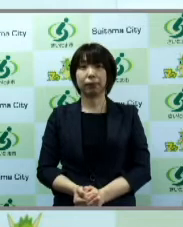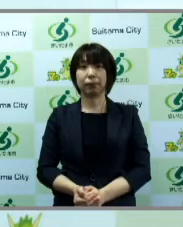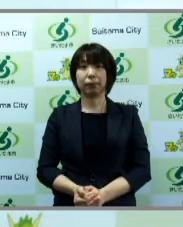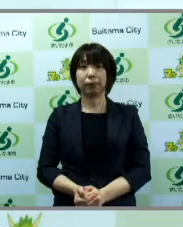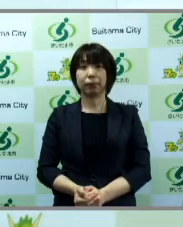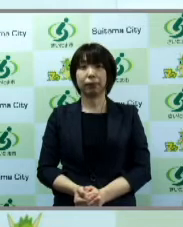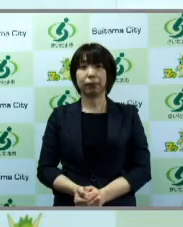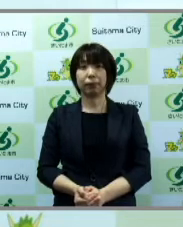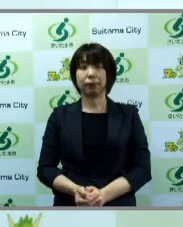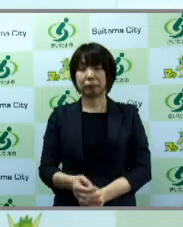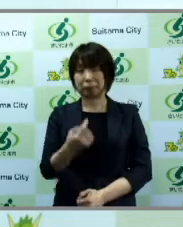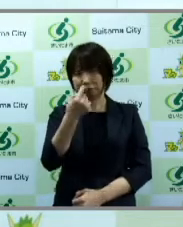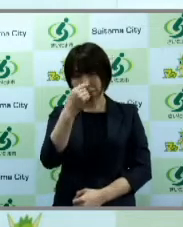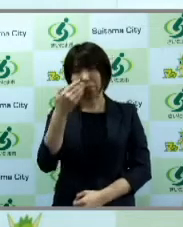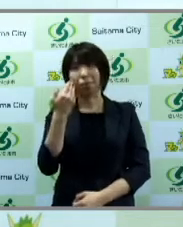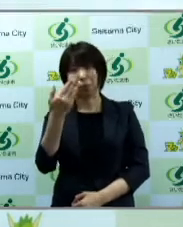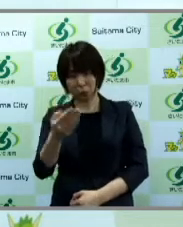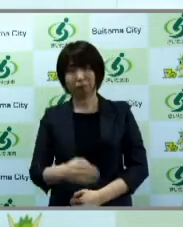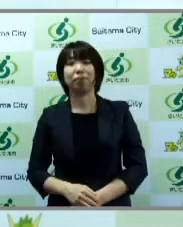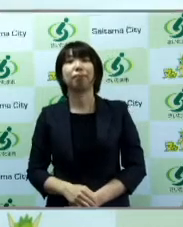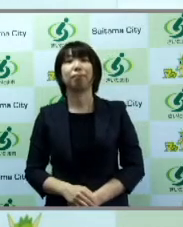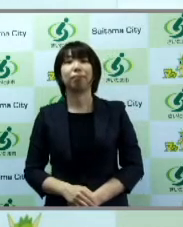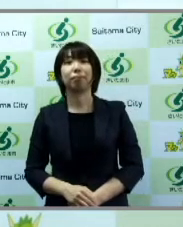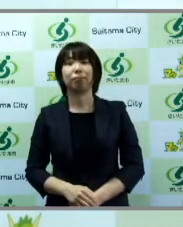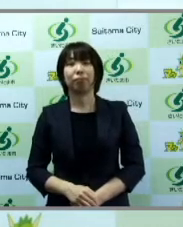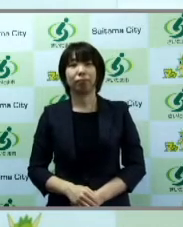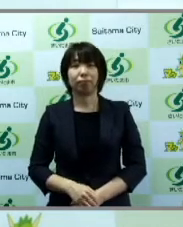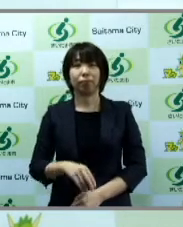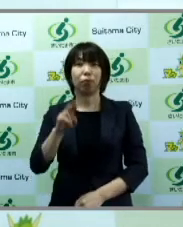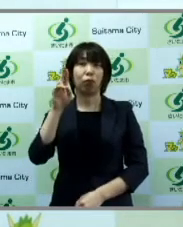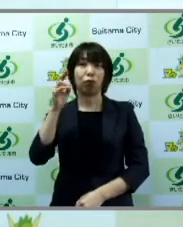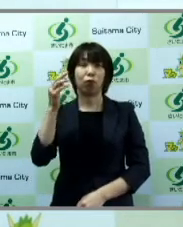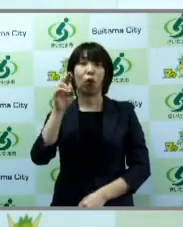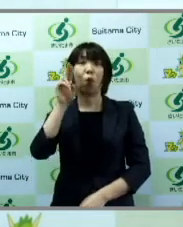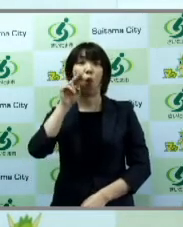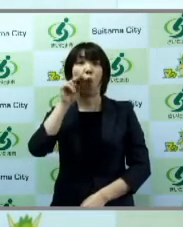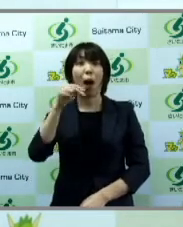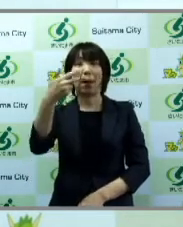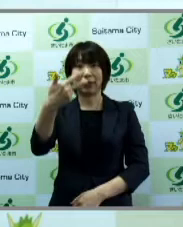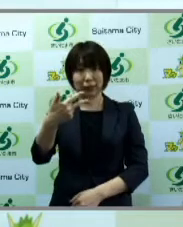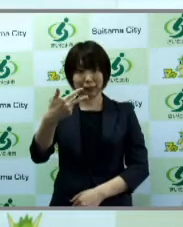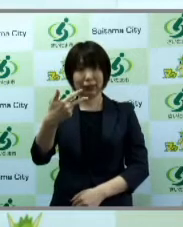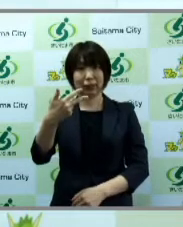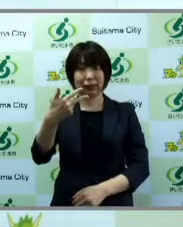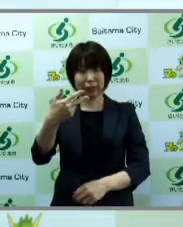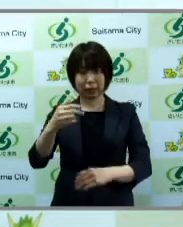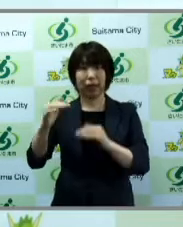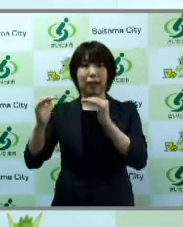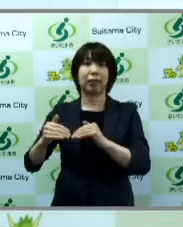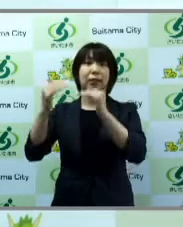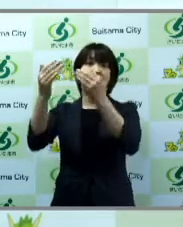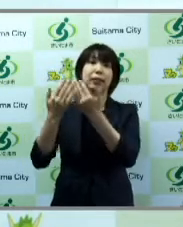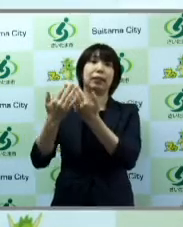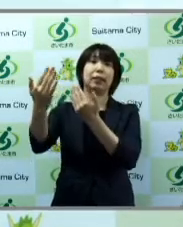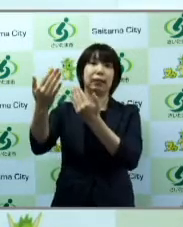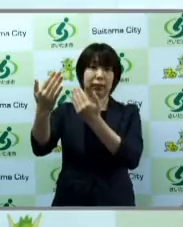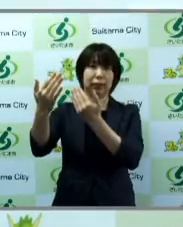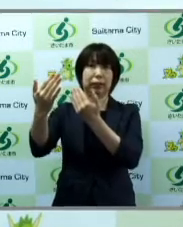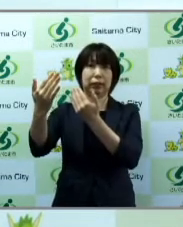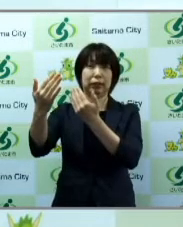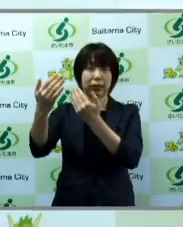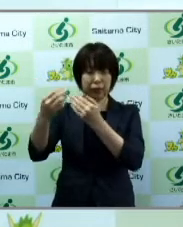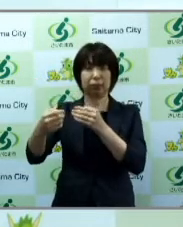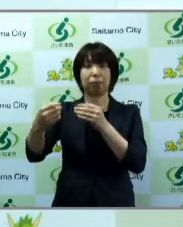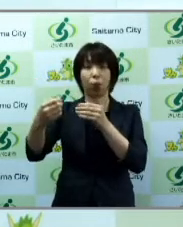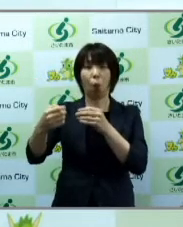すいません、私なんですけど、はいはい、横浜市が、はい、成人式を、はい、オンラインでやるっていうことを一回発